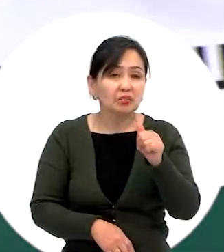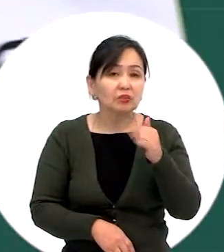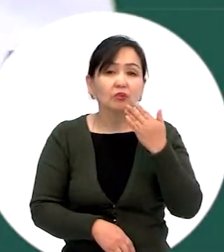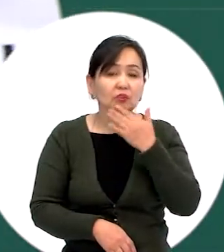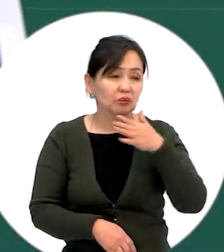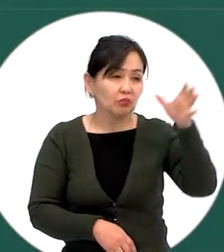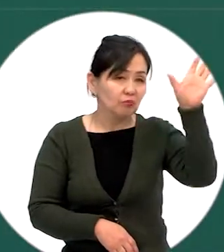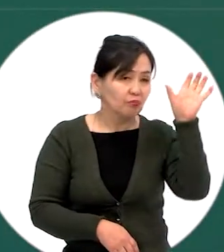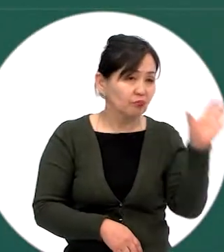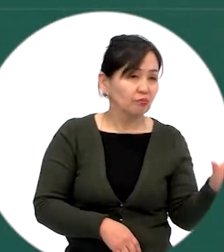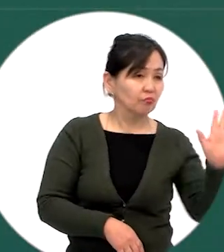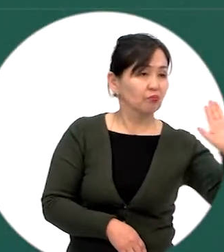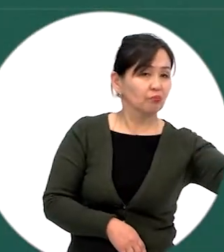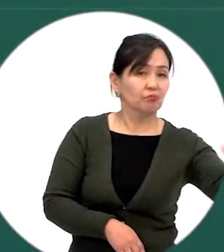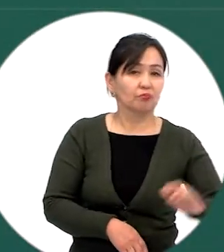өнгөтэйд нь орох юм байна.